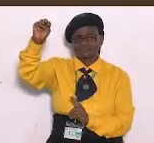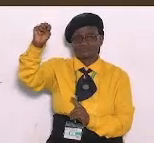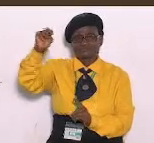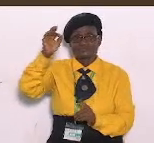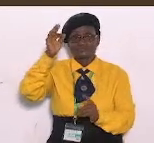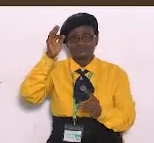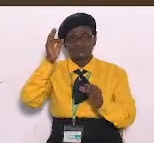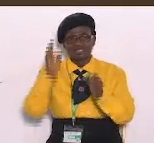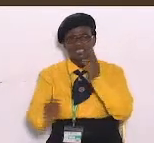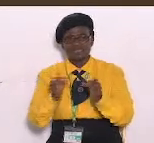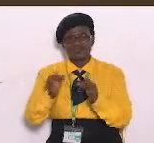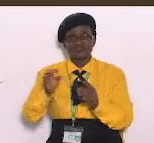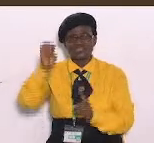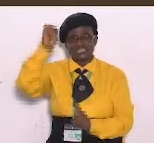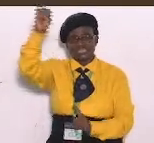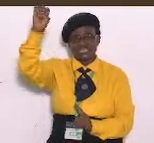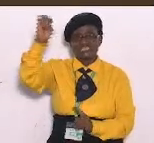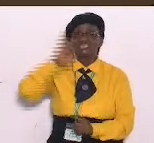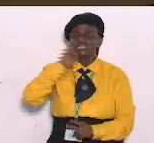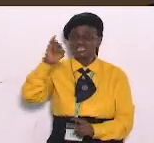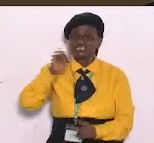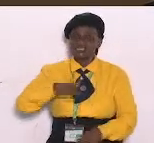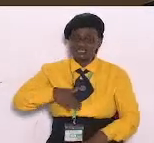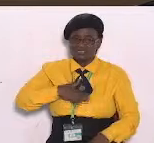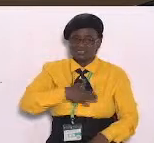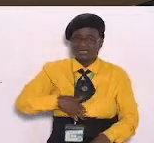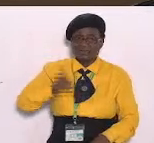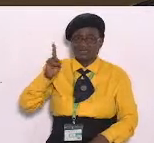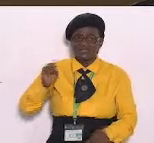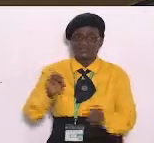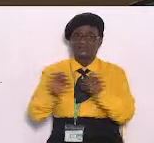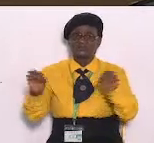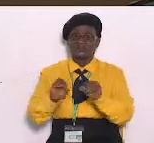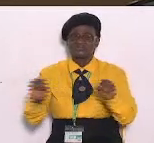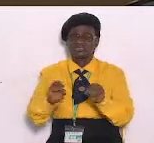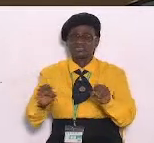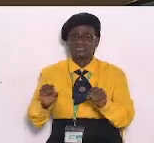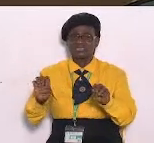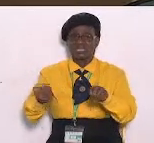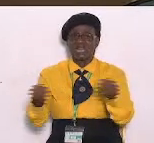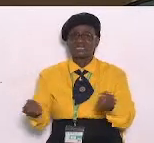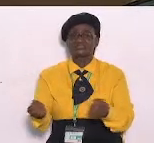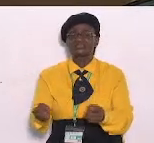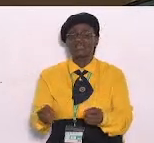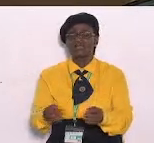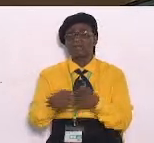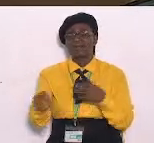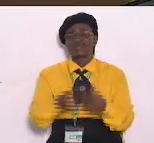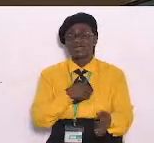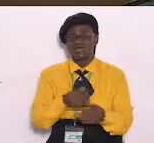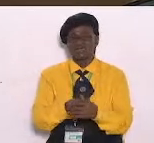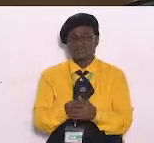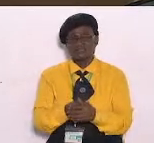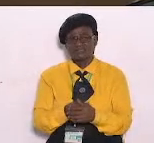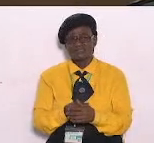plaire si il cela lu a PL rien peu importe les